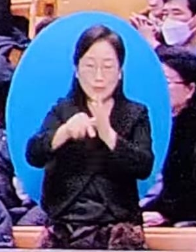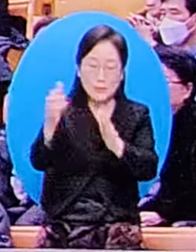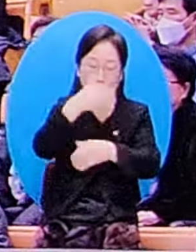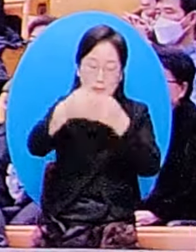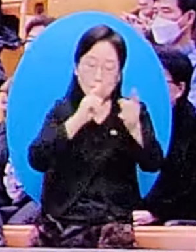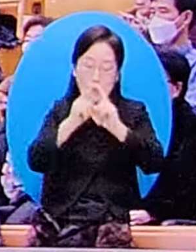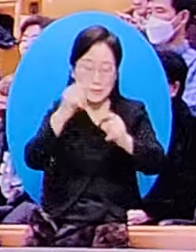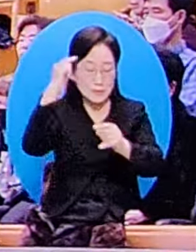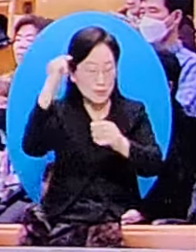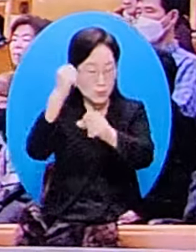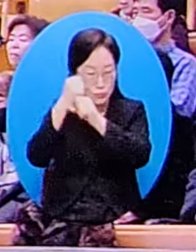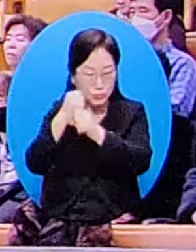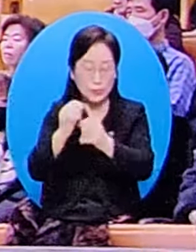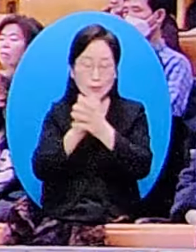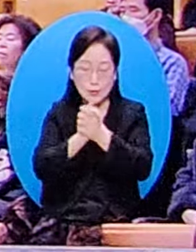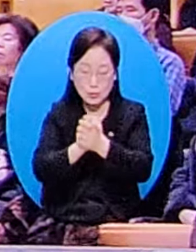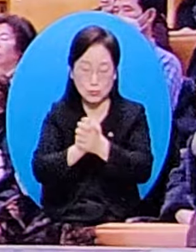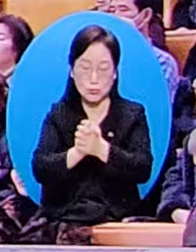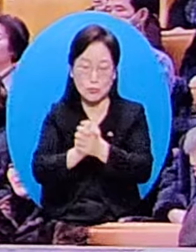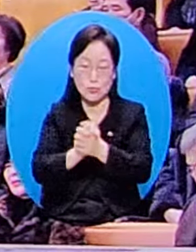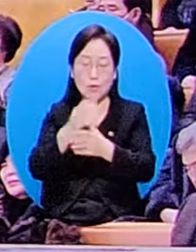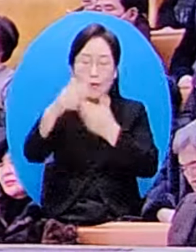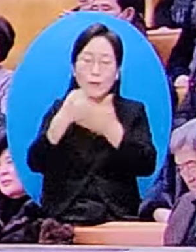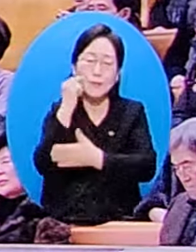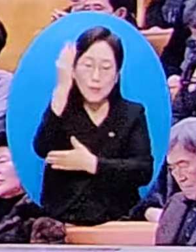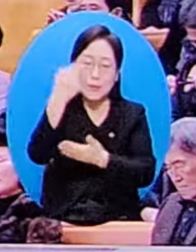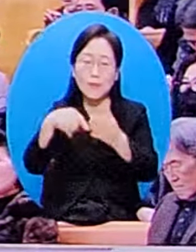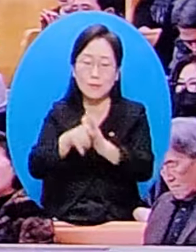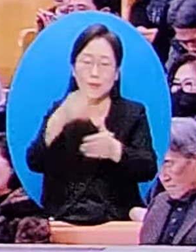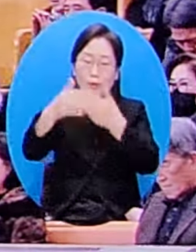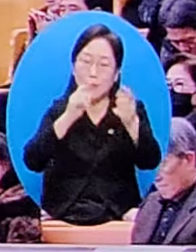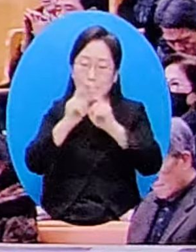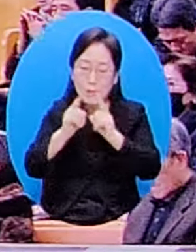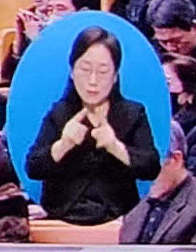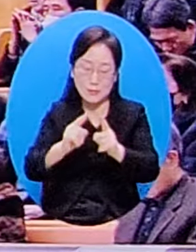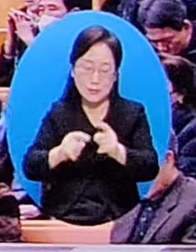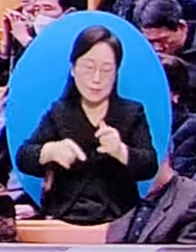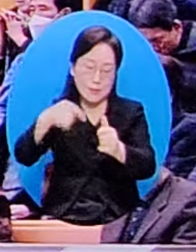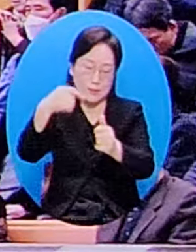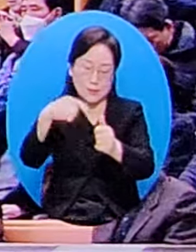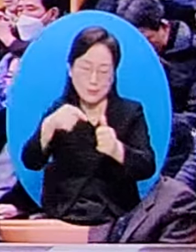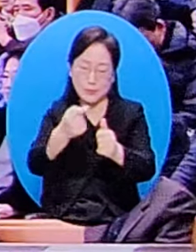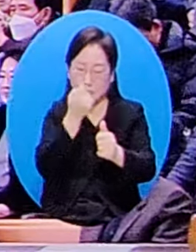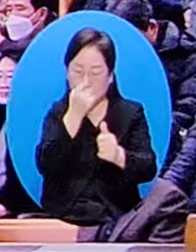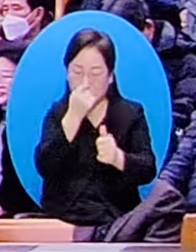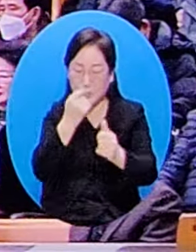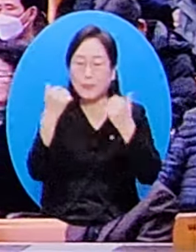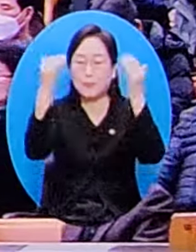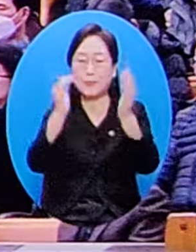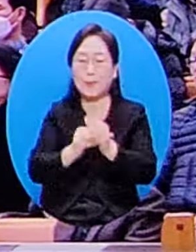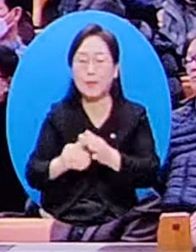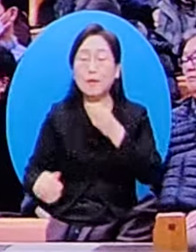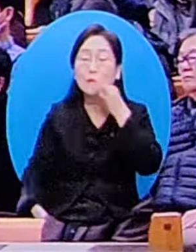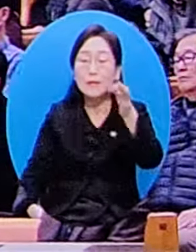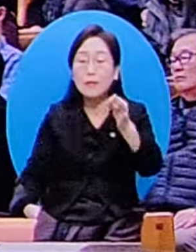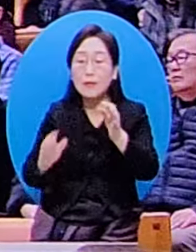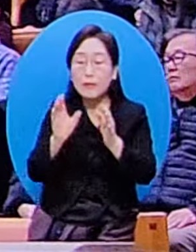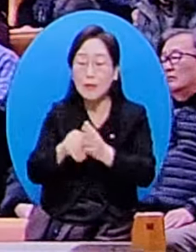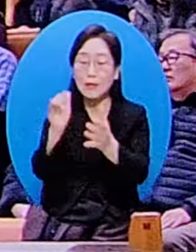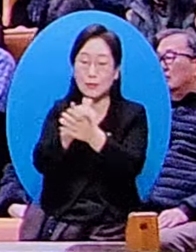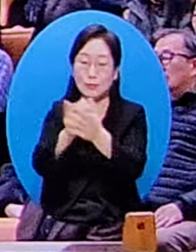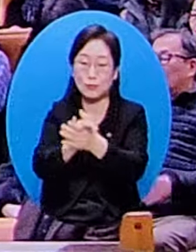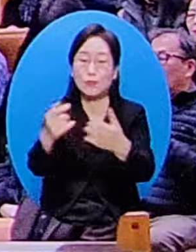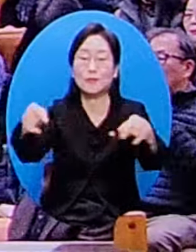연구, 기도 시간 관리를 통해서 하나님 영광을 위해서 말씀 훈련을 받으며 자라났습니다. 10살 때는 친구들과